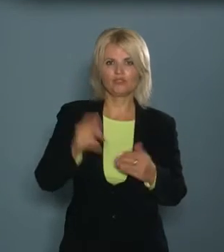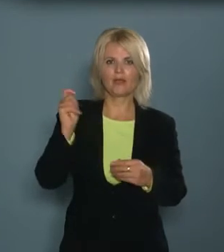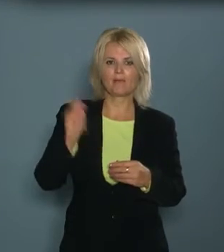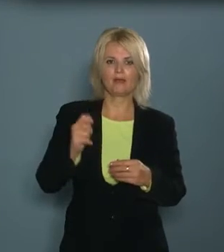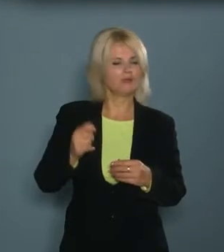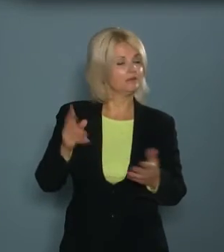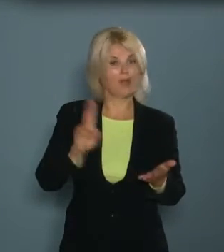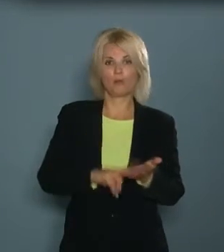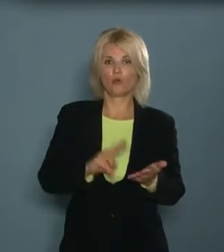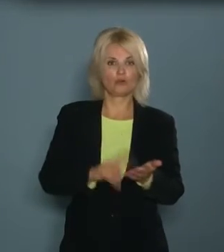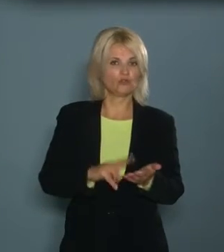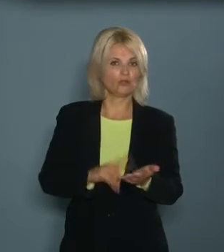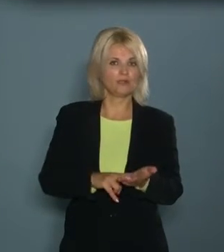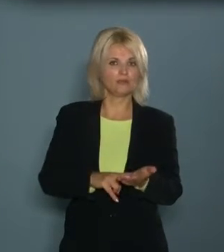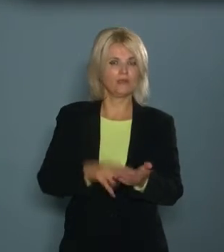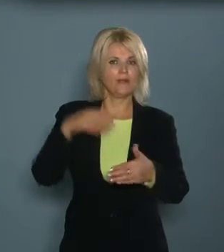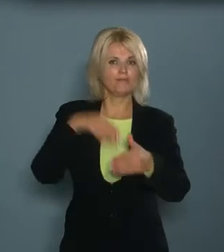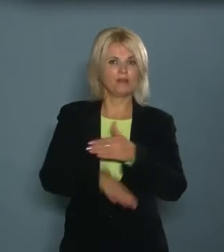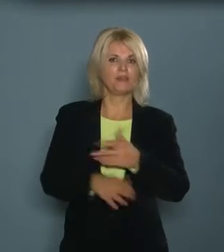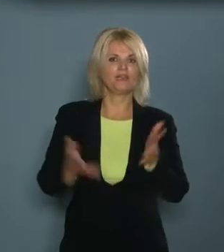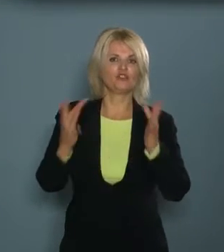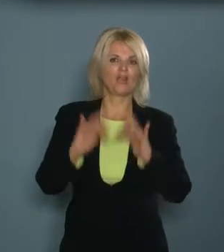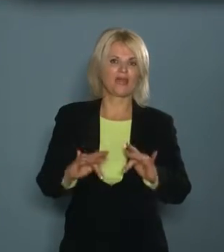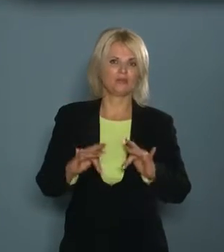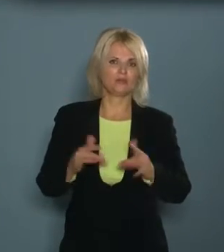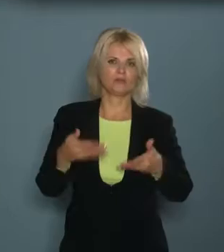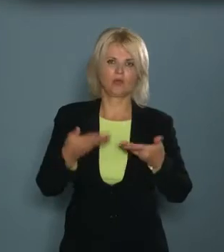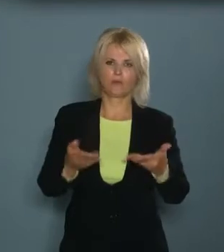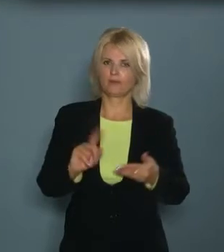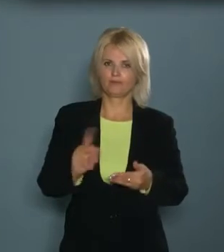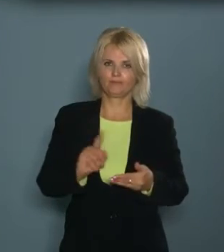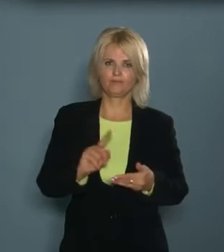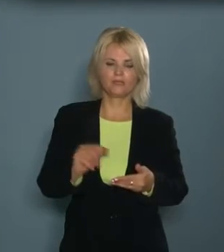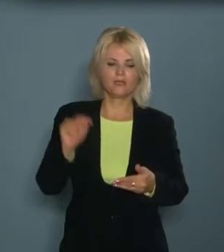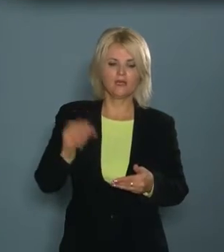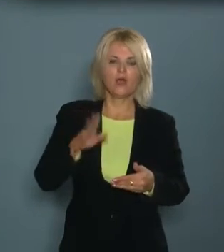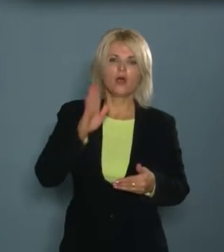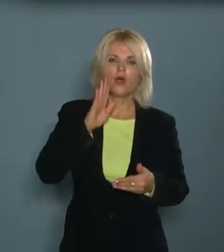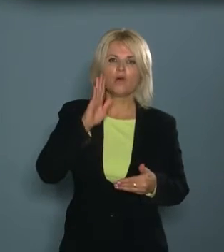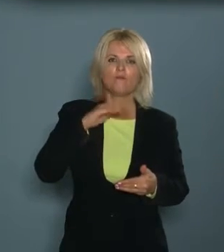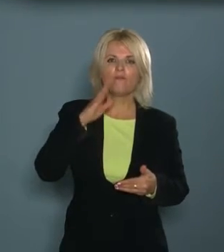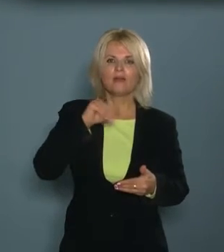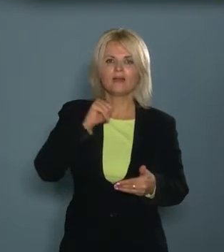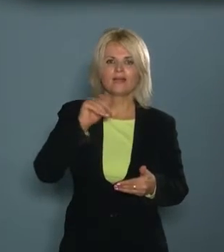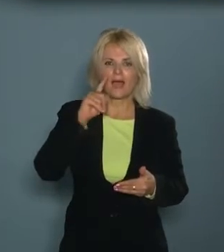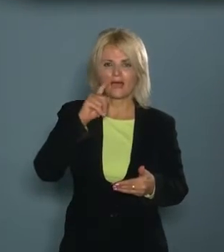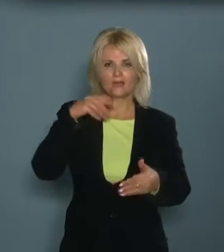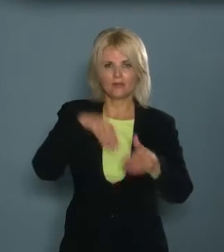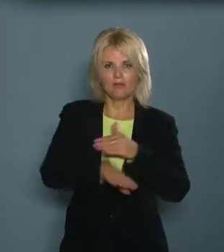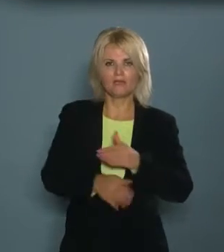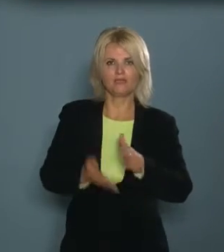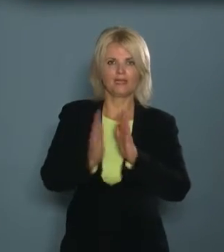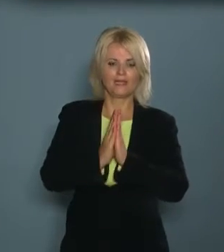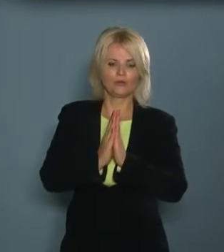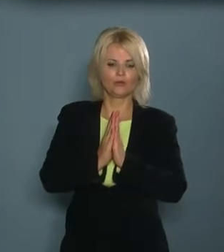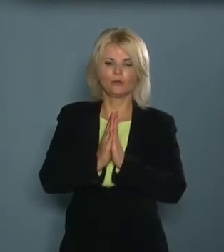nem jogosult arra, hogy menedékstátuszt kapjon. Ez az afgán menedékkérő azok